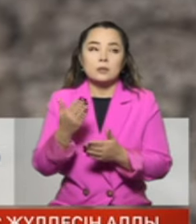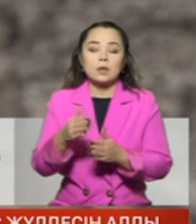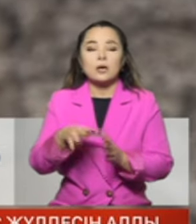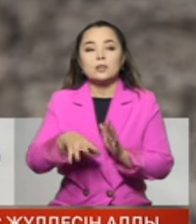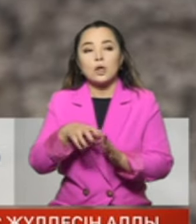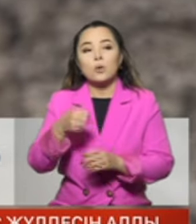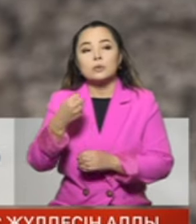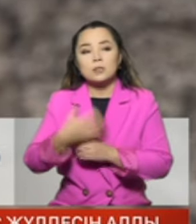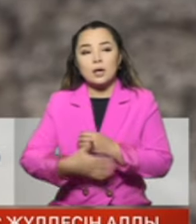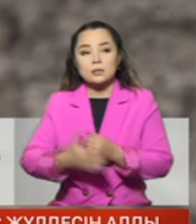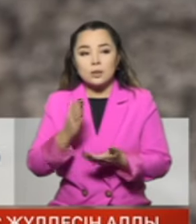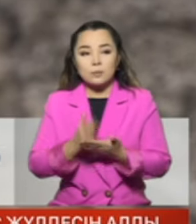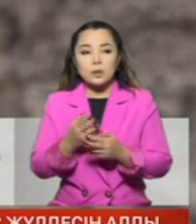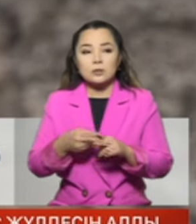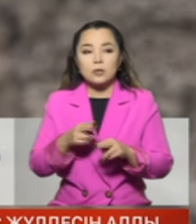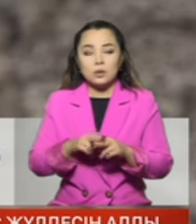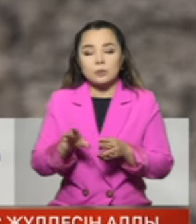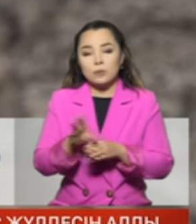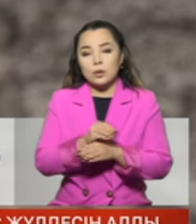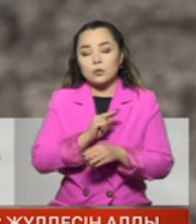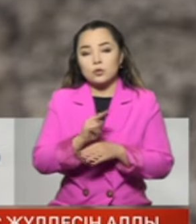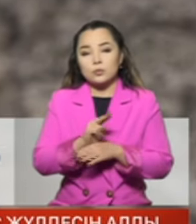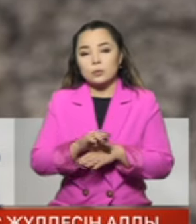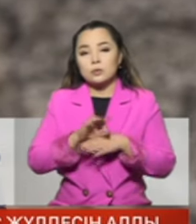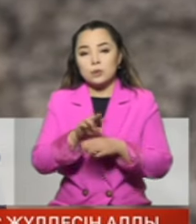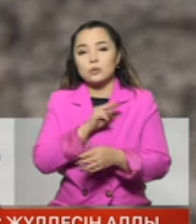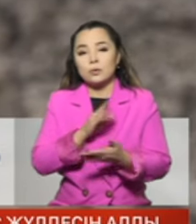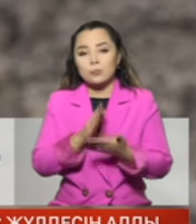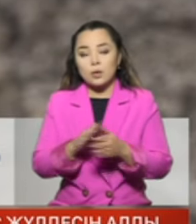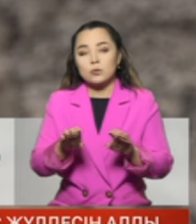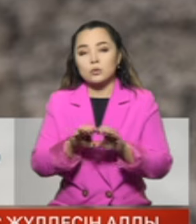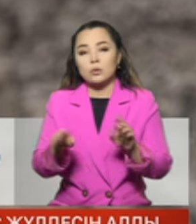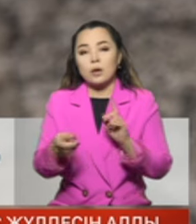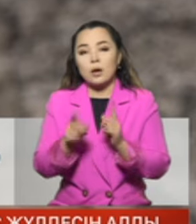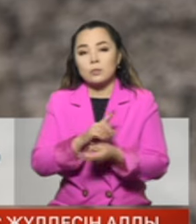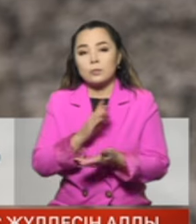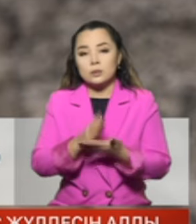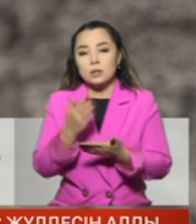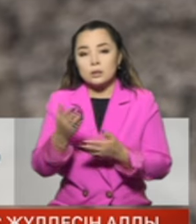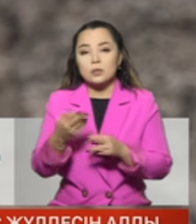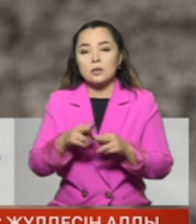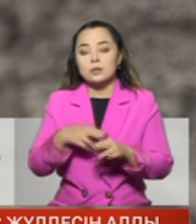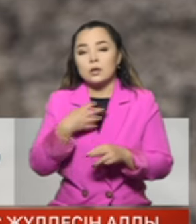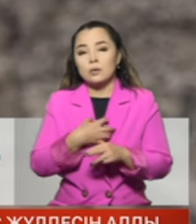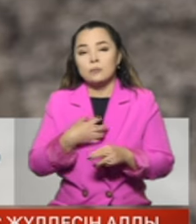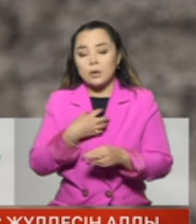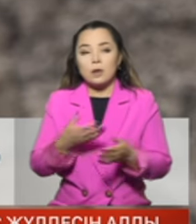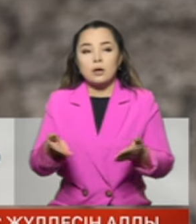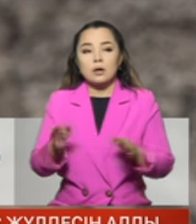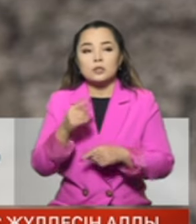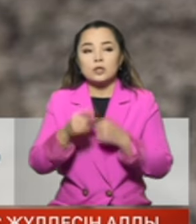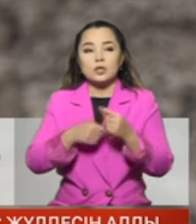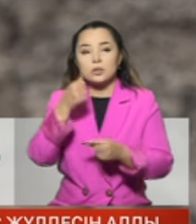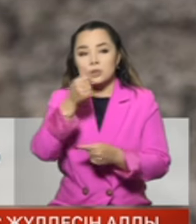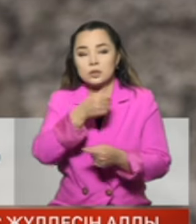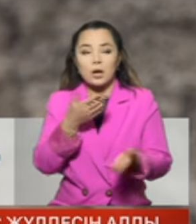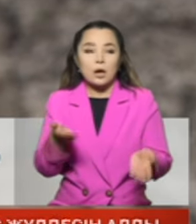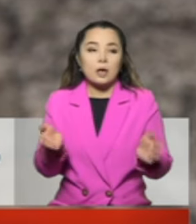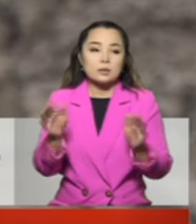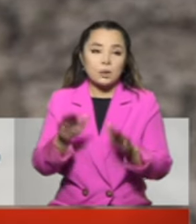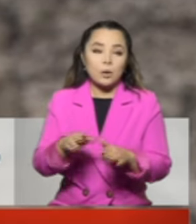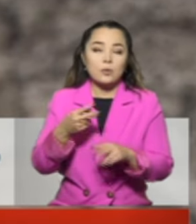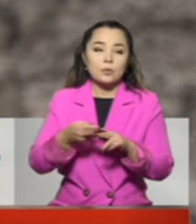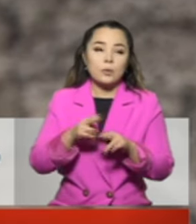станция бар, соны күрделі жұмыстары бар. Турбалар ауысады. Оны енді жылы қалдырып отырық.